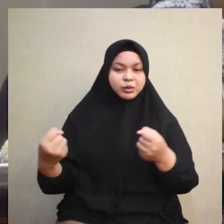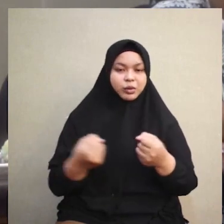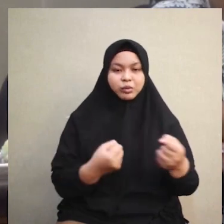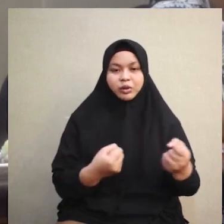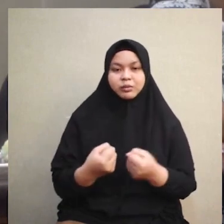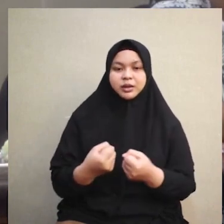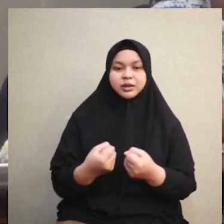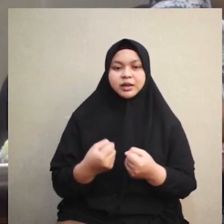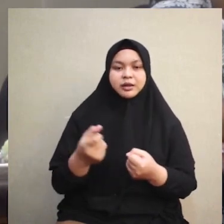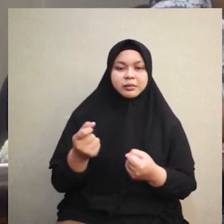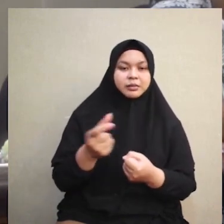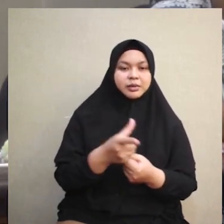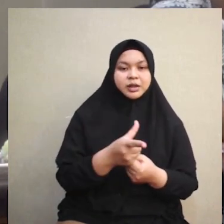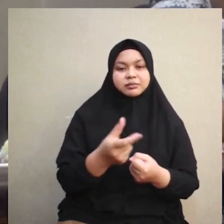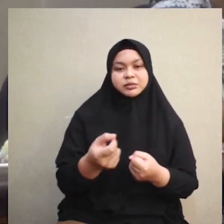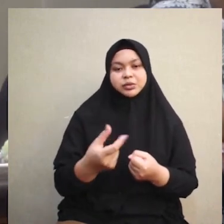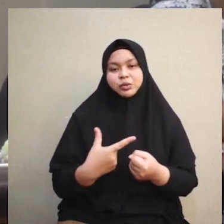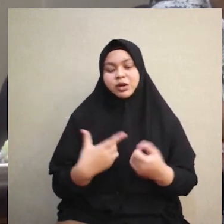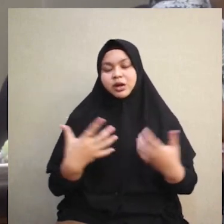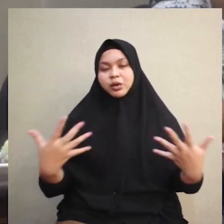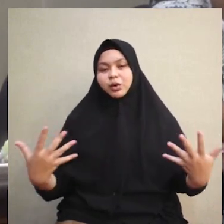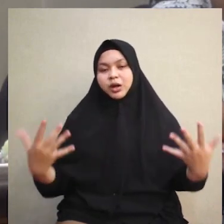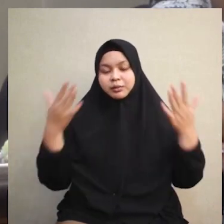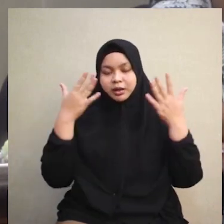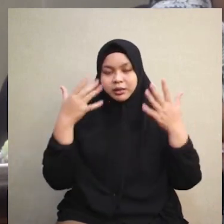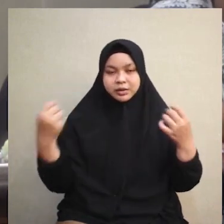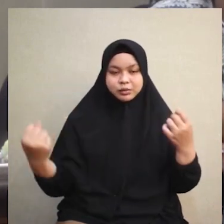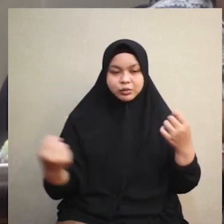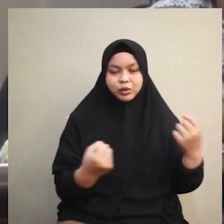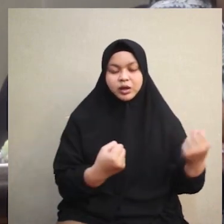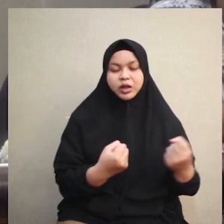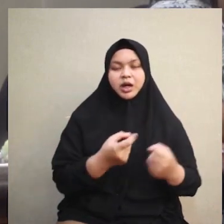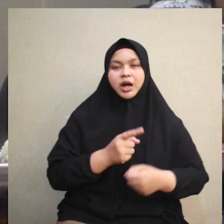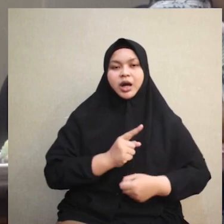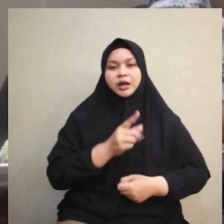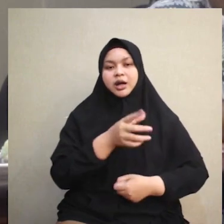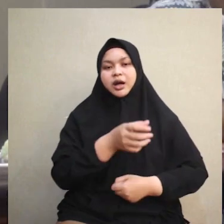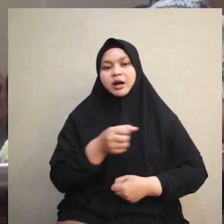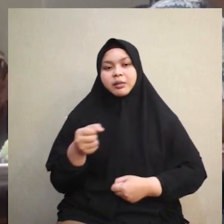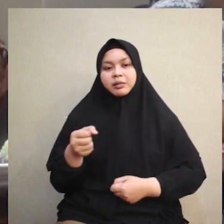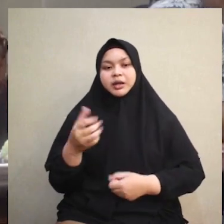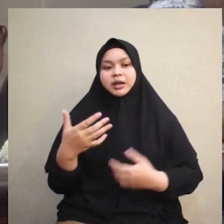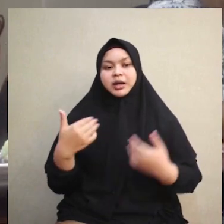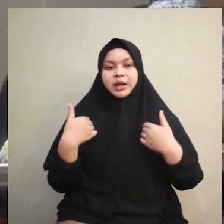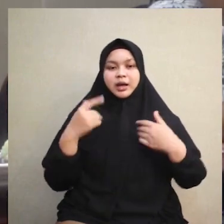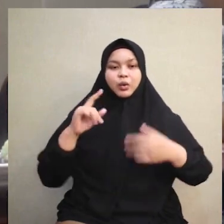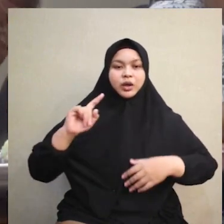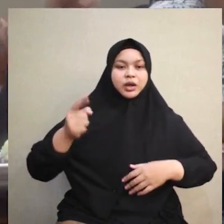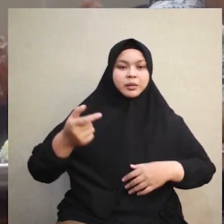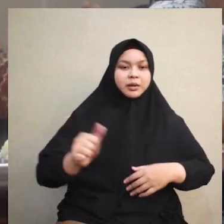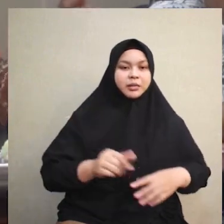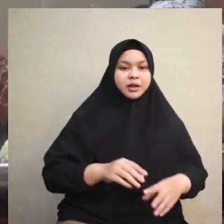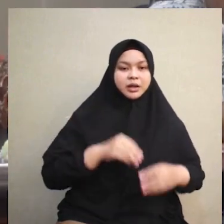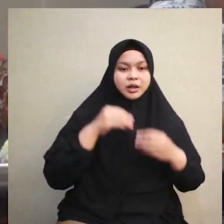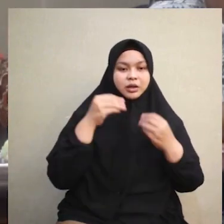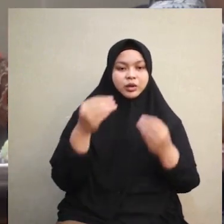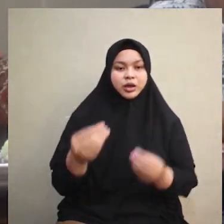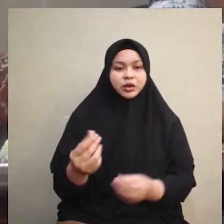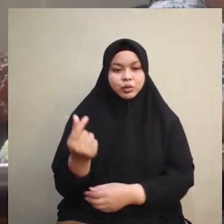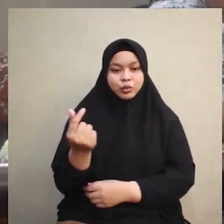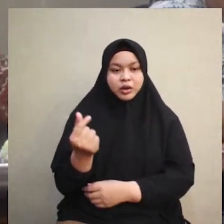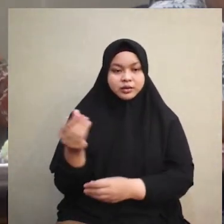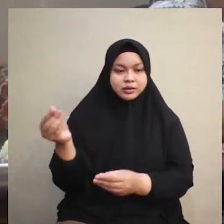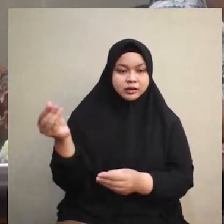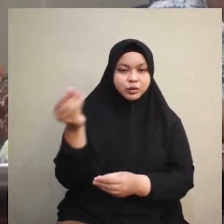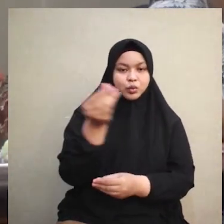pembeli sama penjual Kenapa bisa berantem karena itu haknya gitu loh ada kewajiban yang diberikan yaitu uang gitu ya